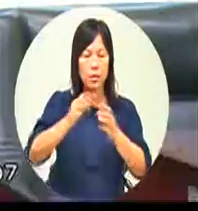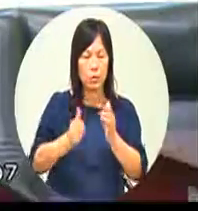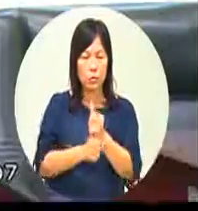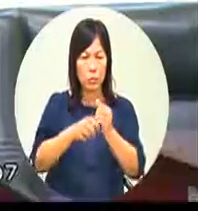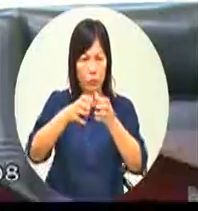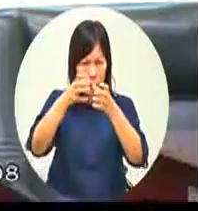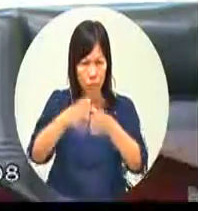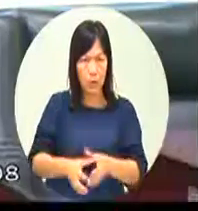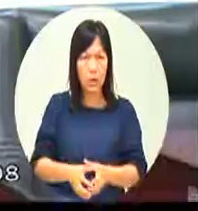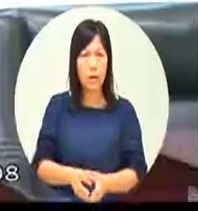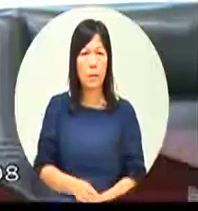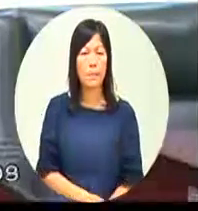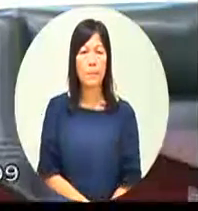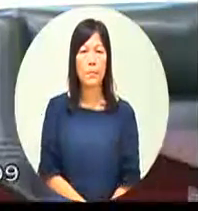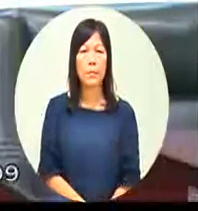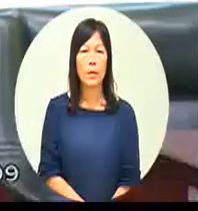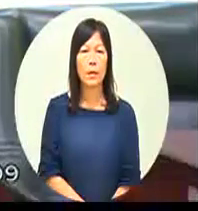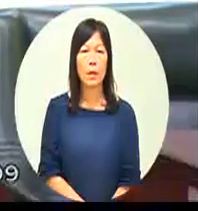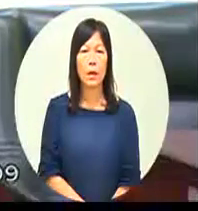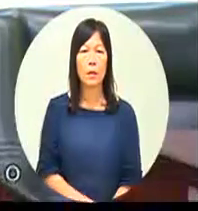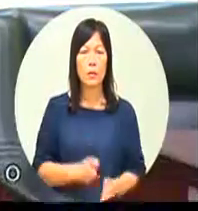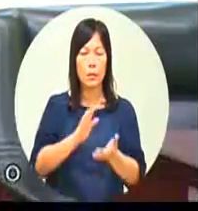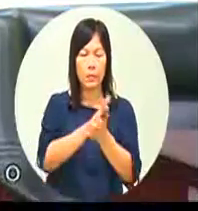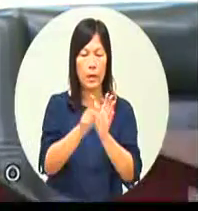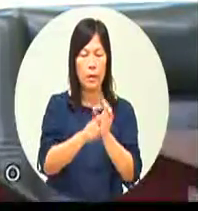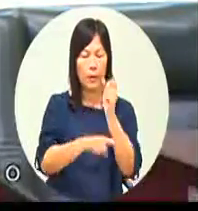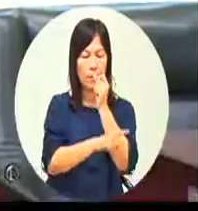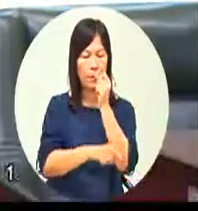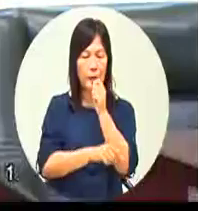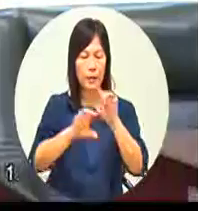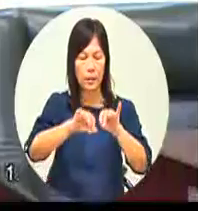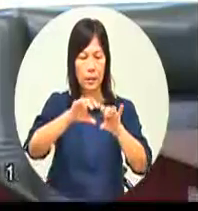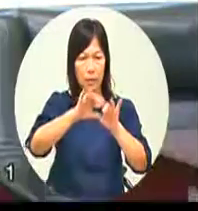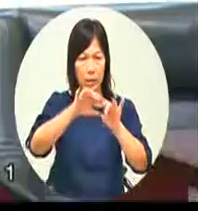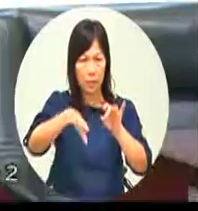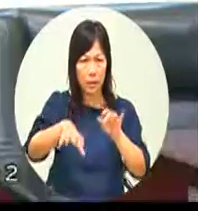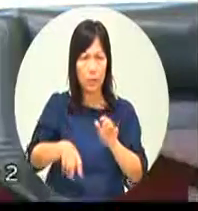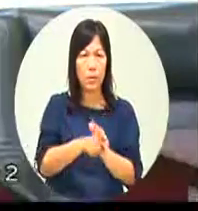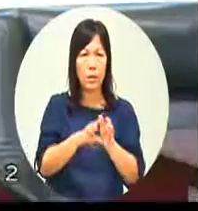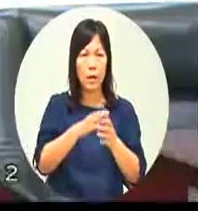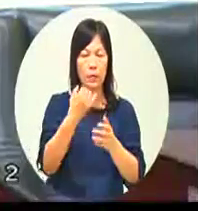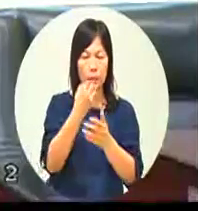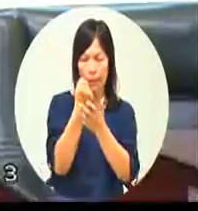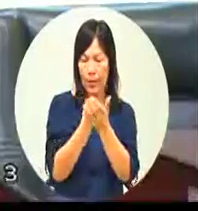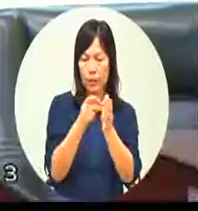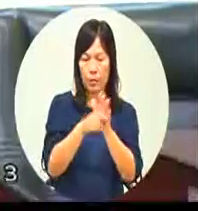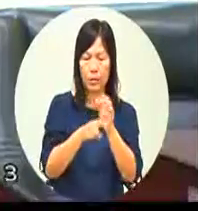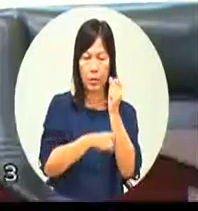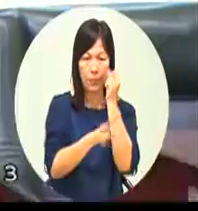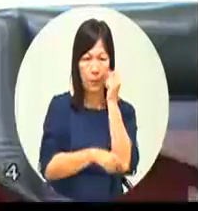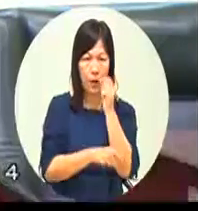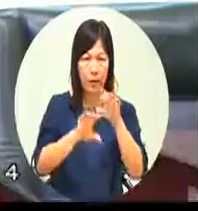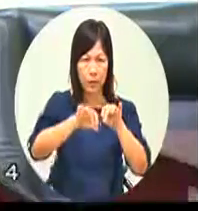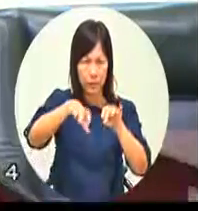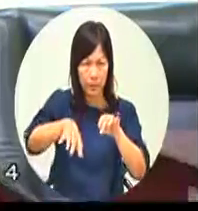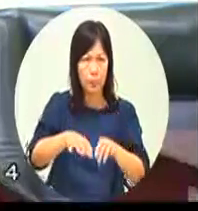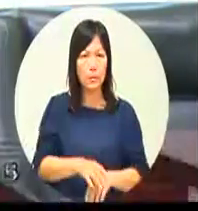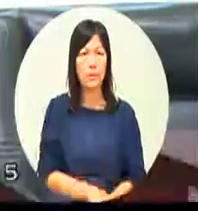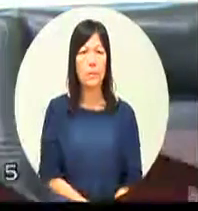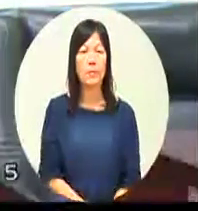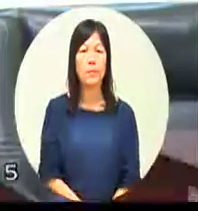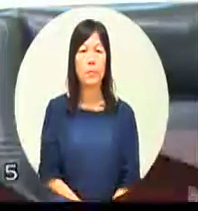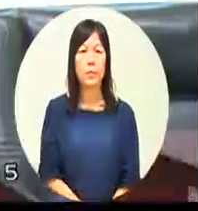营建署啊法定空间，较早所保留的法定空间，是咪？将